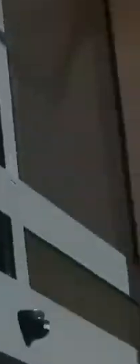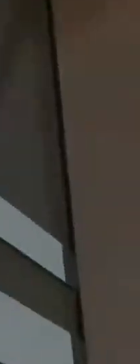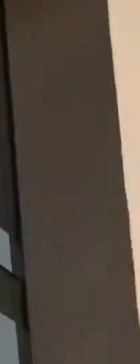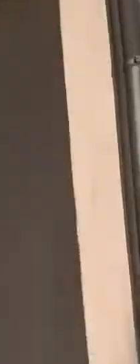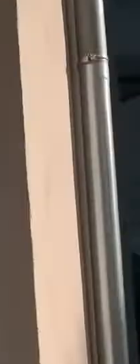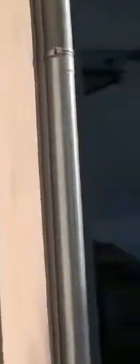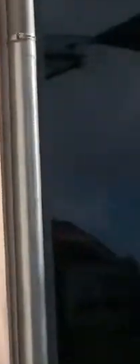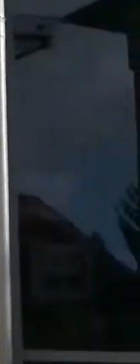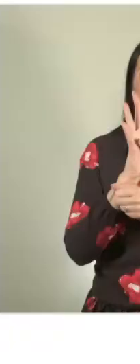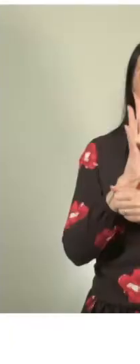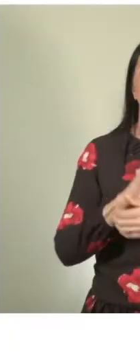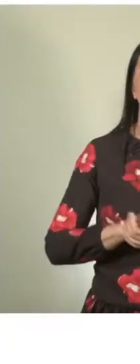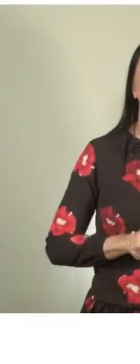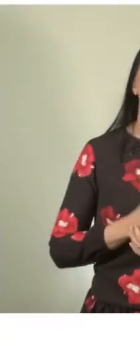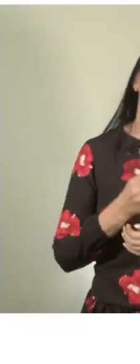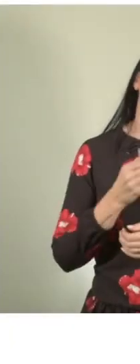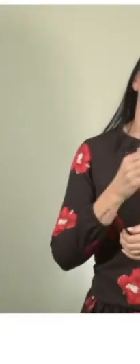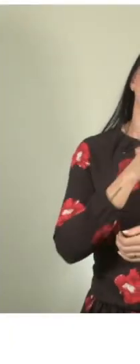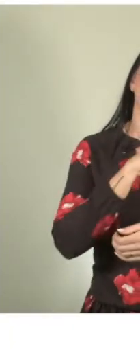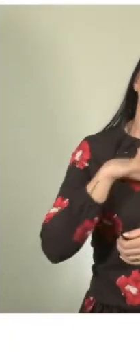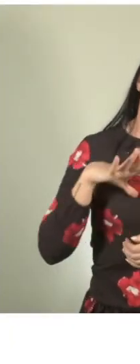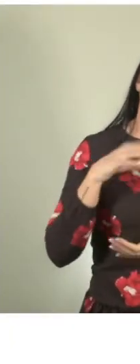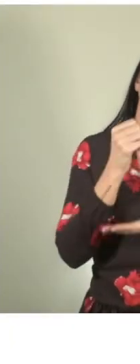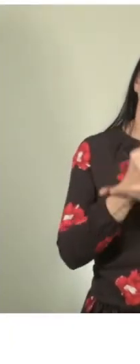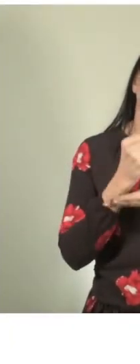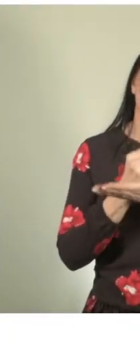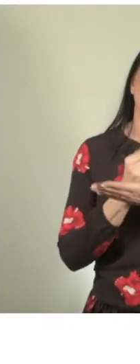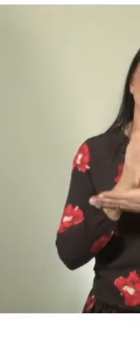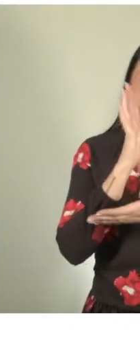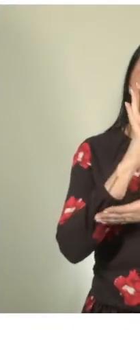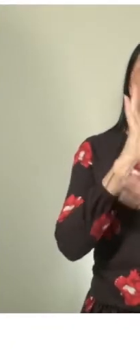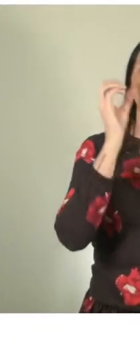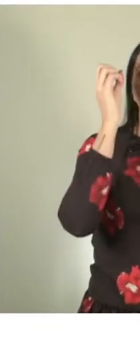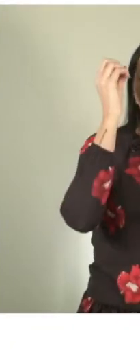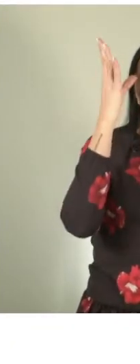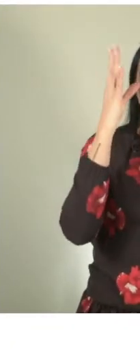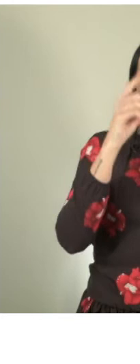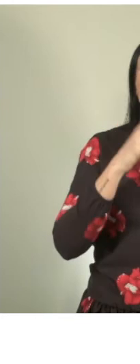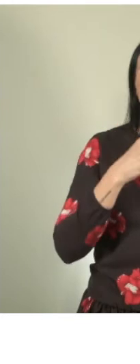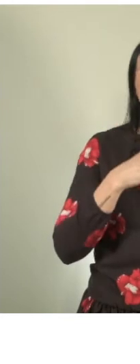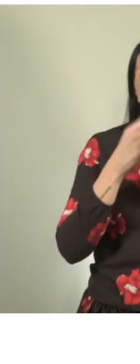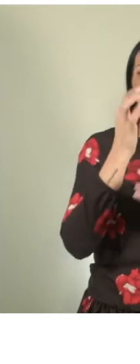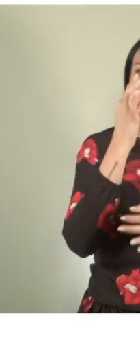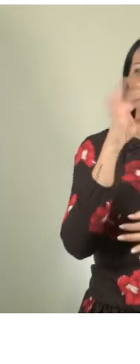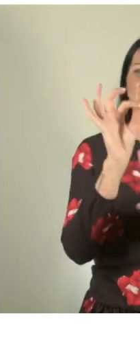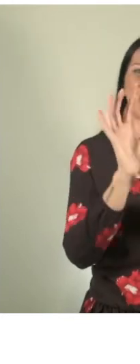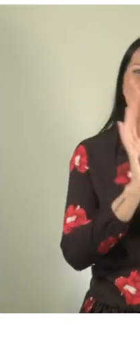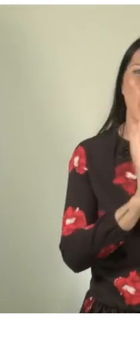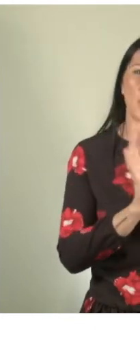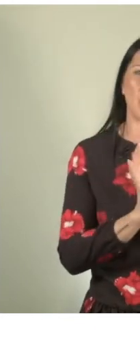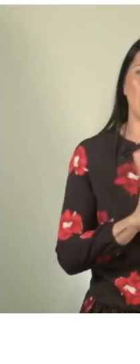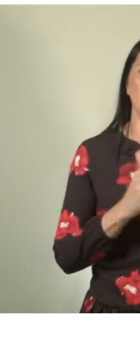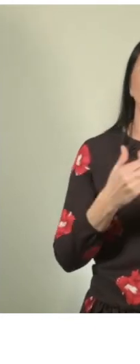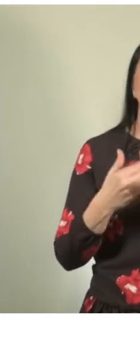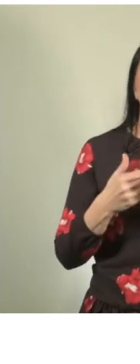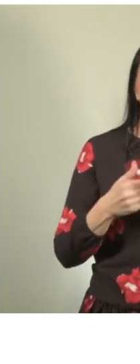trwającą pandemią. Wiele spraw, również w kulturze, wymaga specjalnej troski i